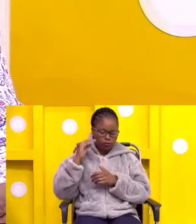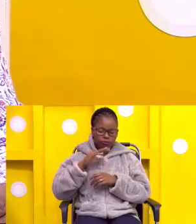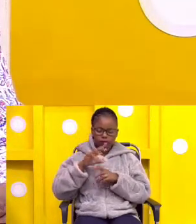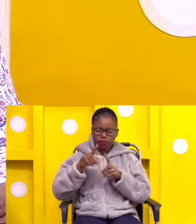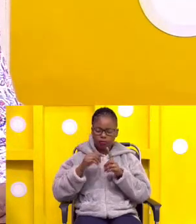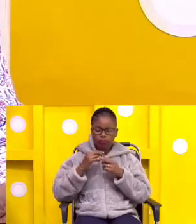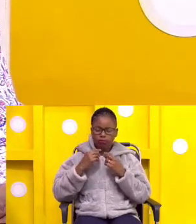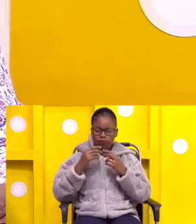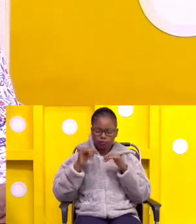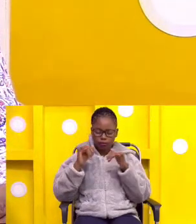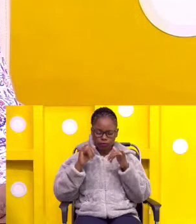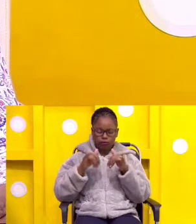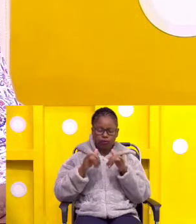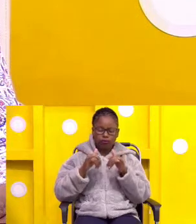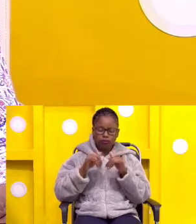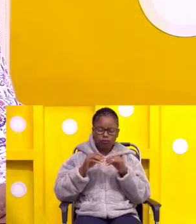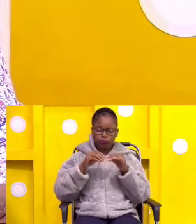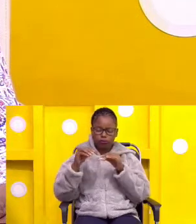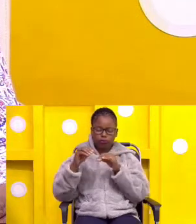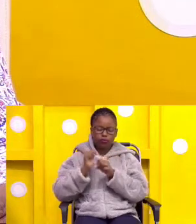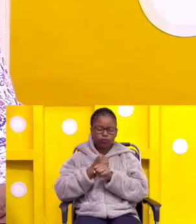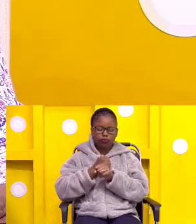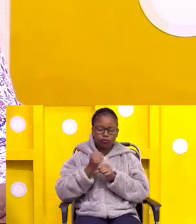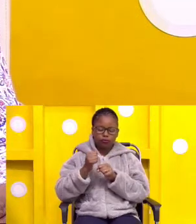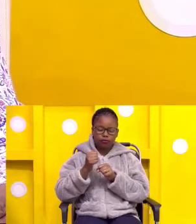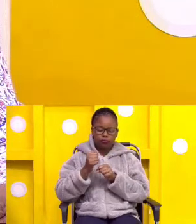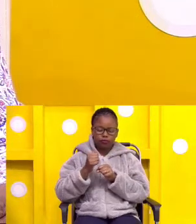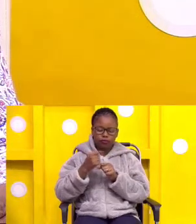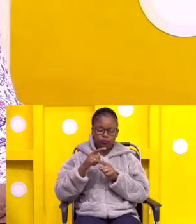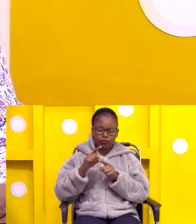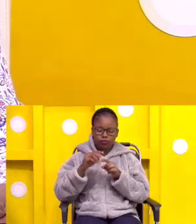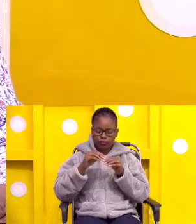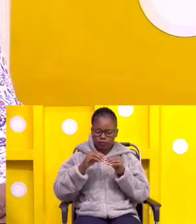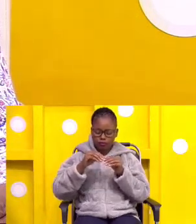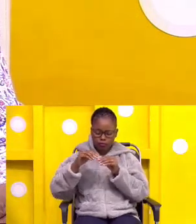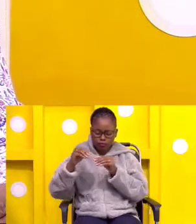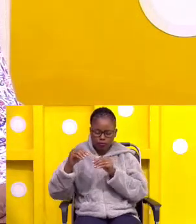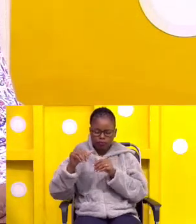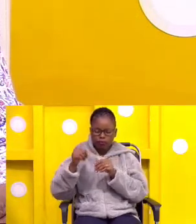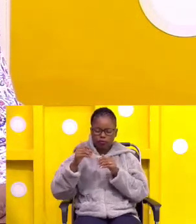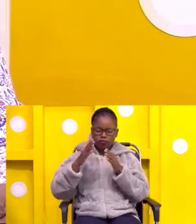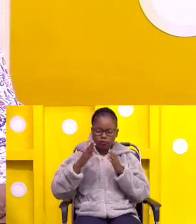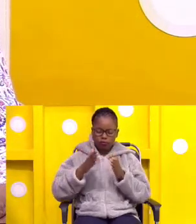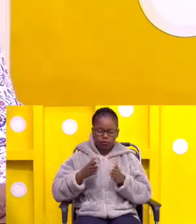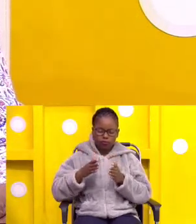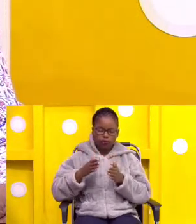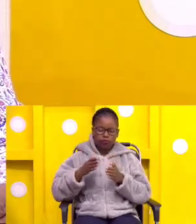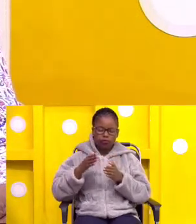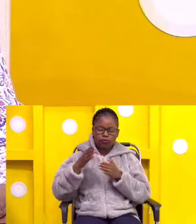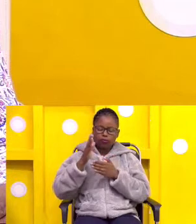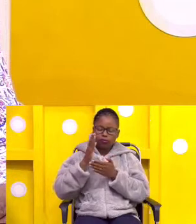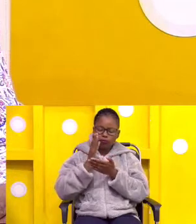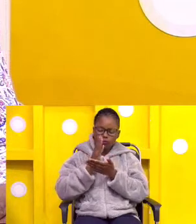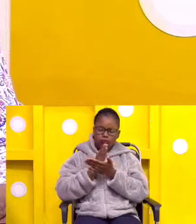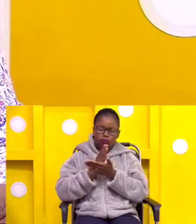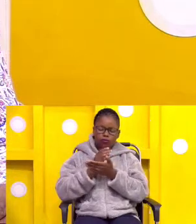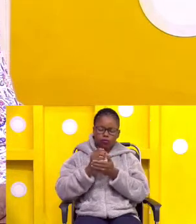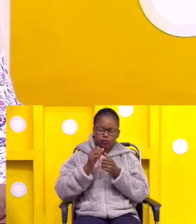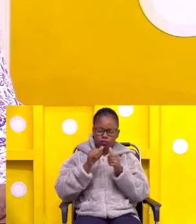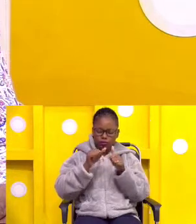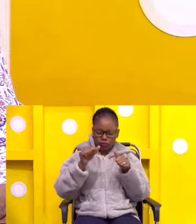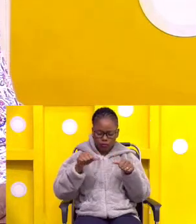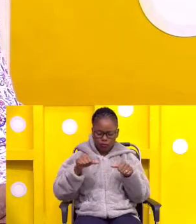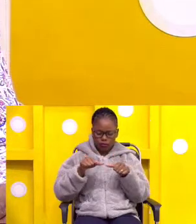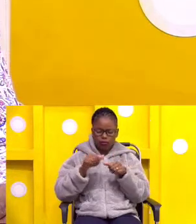itiumaga harĩa irĩ. No ithamirio Ngai kĩgongona kĩa ma. Wee nĩ ũtũceragĩra